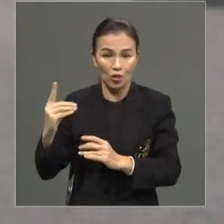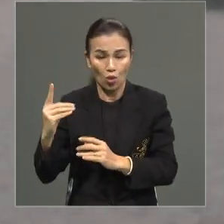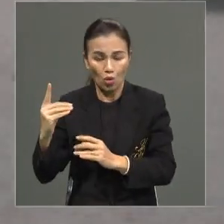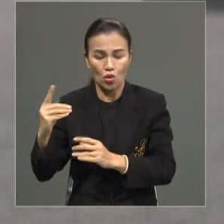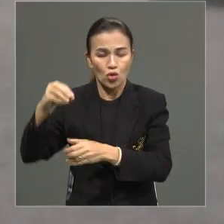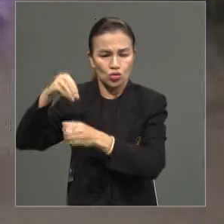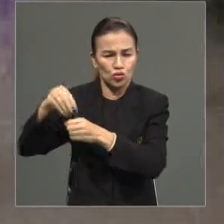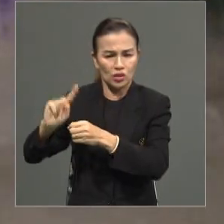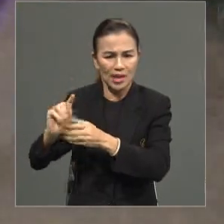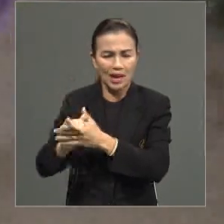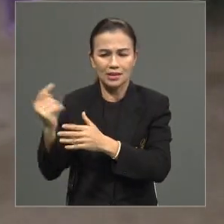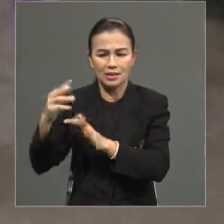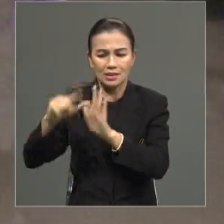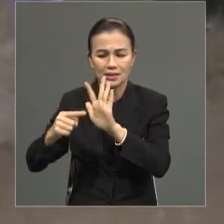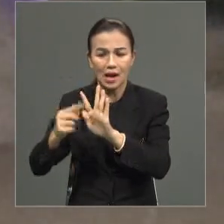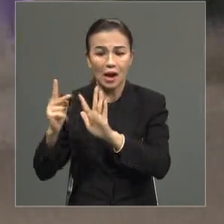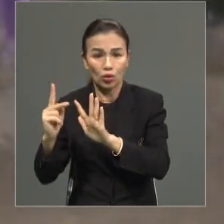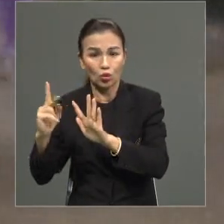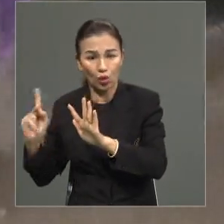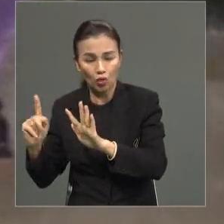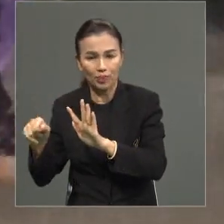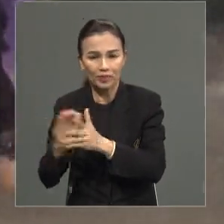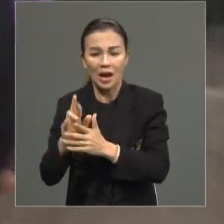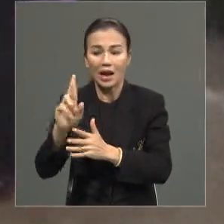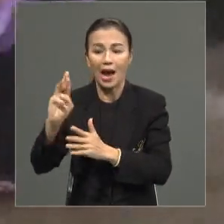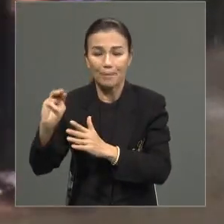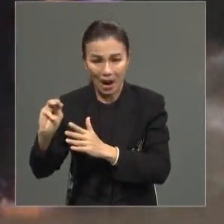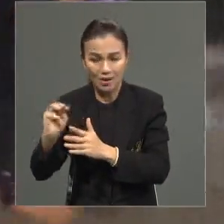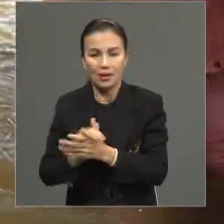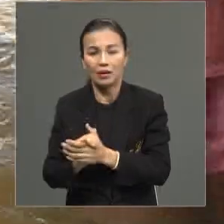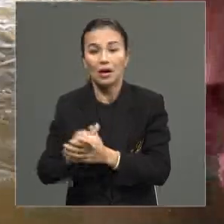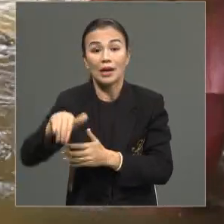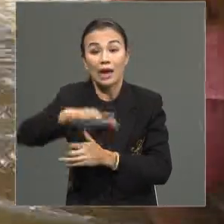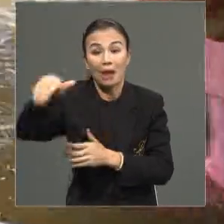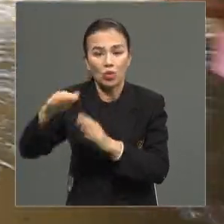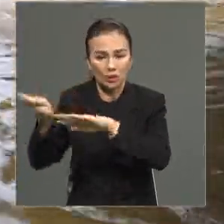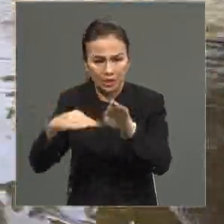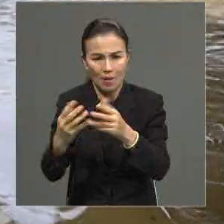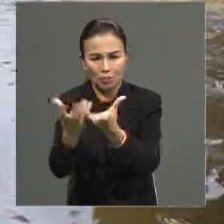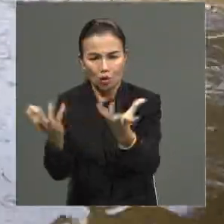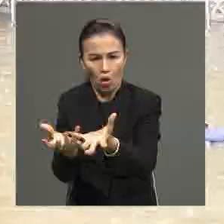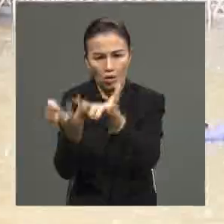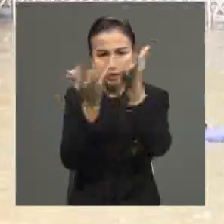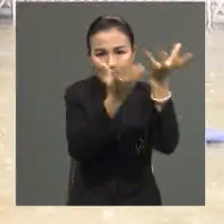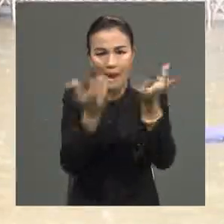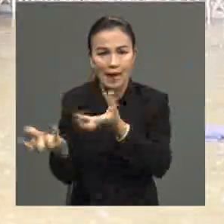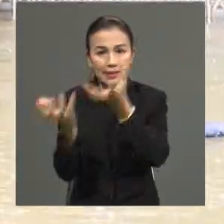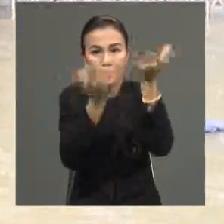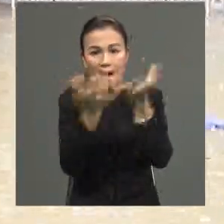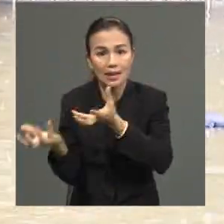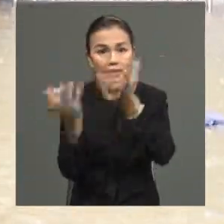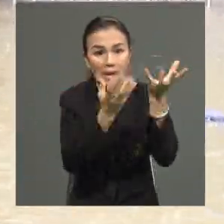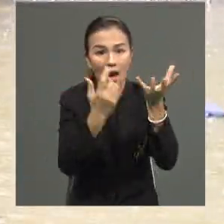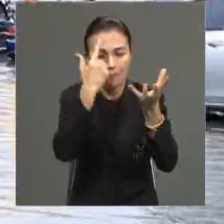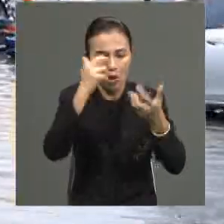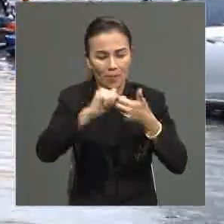าทงนะฮะบ้านเกะรอตำบลเกะรออำเภอรามันในพื้นที่เหล่านี้เตรียมย้ายของขึ้นที่สูงเพื่อเตรียมพร้อมรับสถานการณ์น้ำล้นต